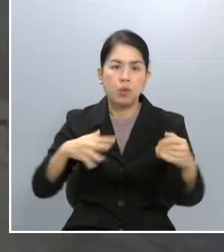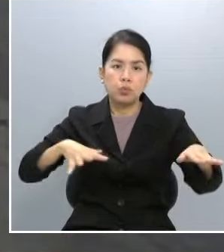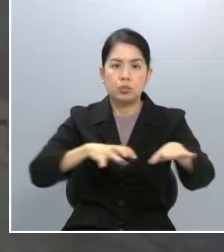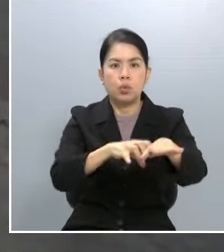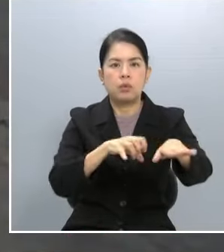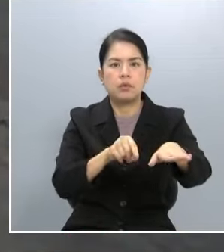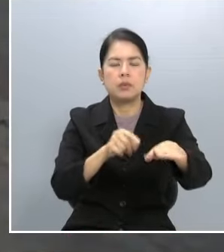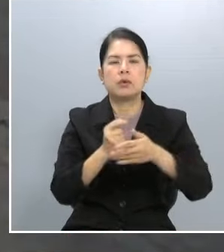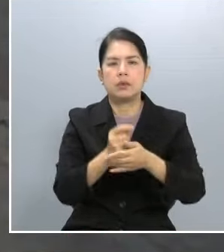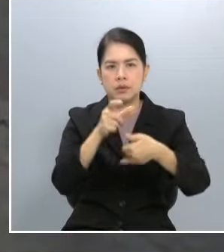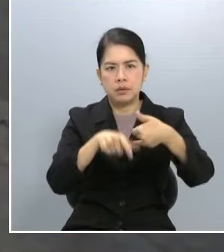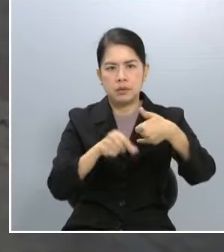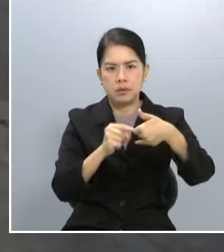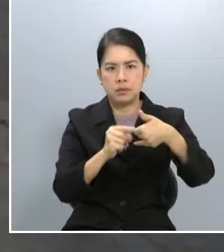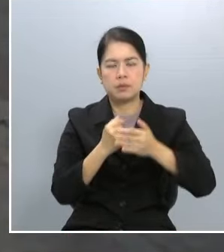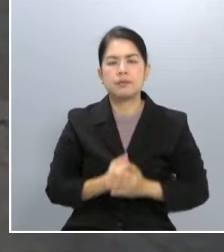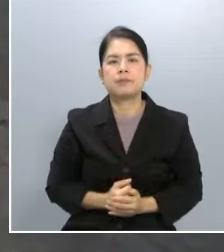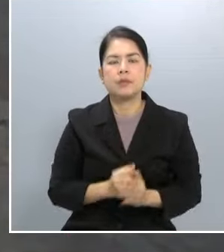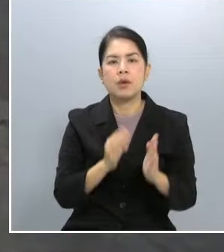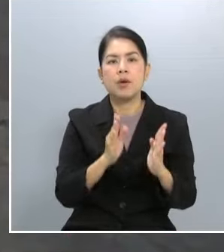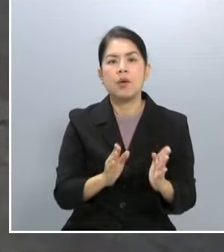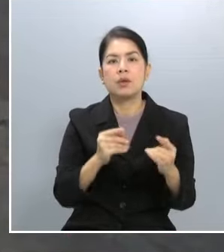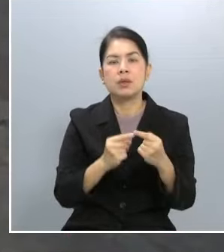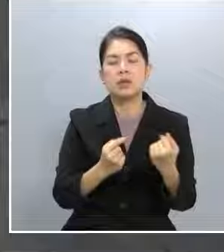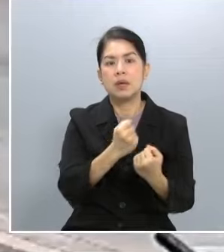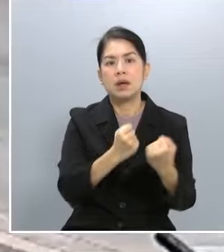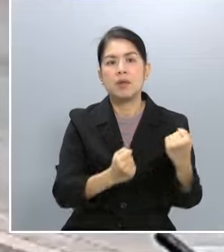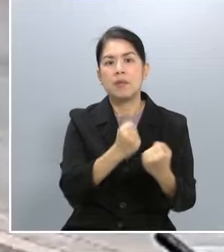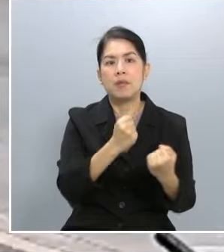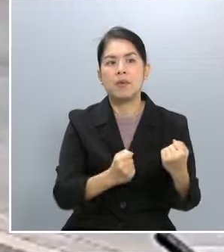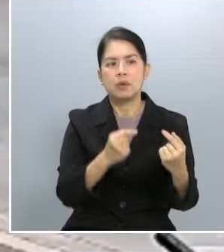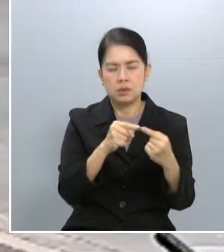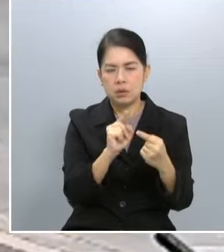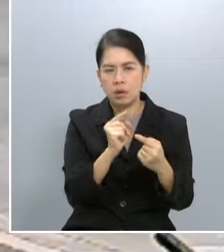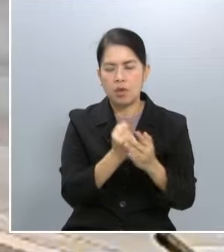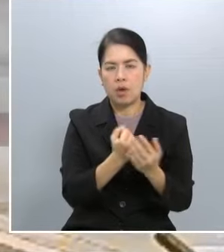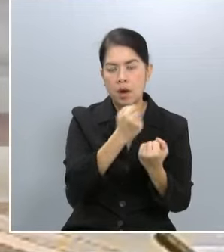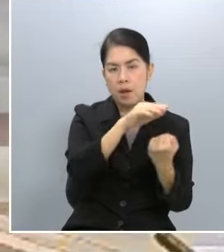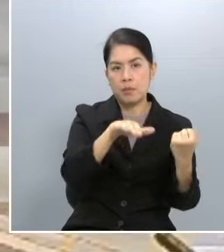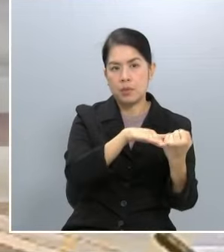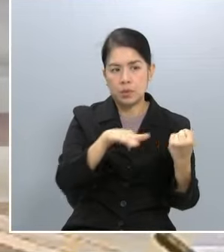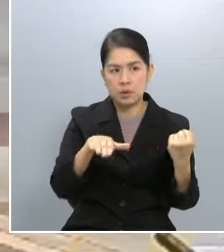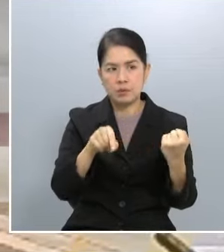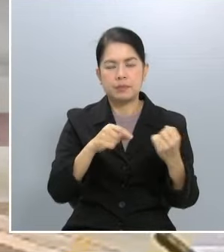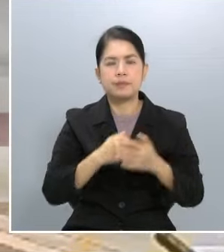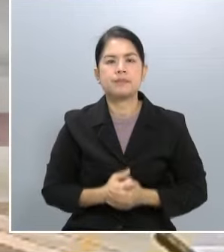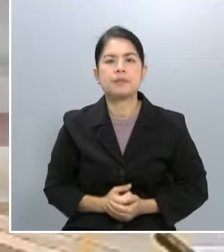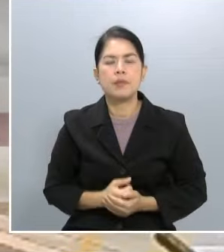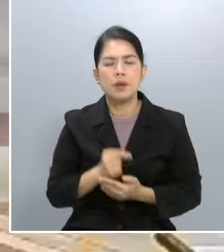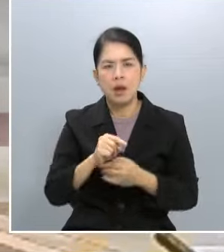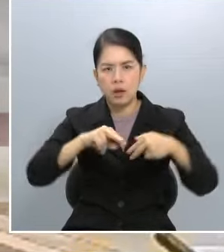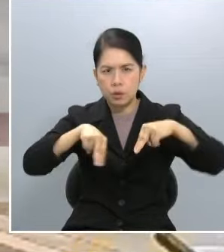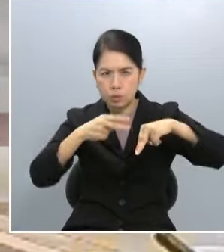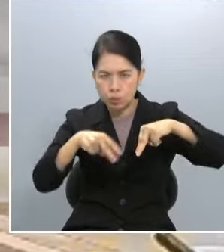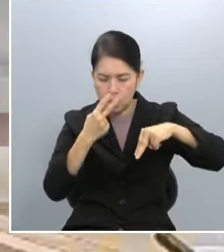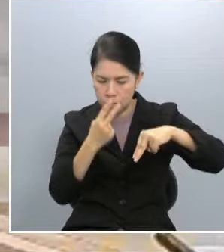บตำรวจสมทรงชาวร้อยเอ็ดแต่ทำหน้าที่ในโรงพักนาในสกลนครตรวจวัดแอลกอฮอล์แล้